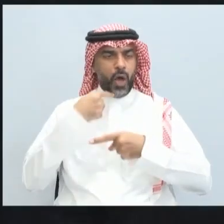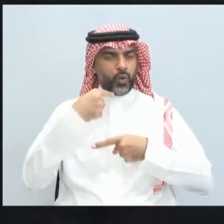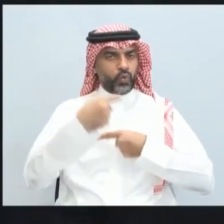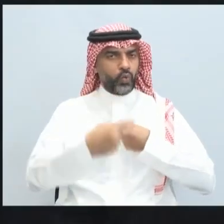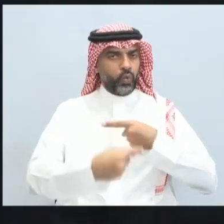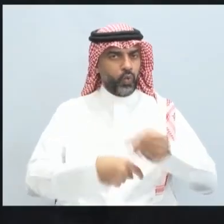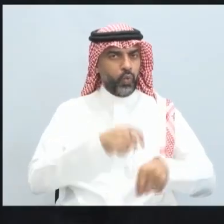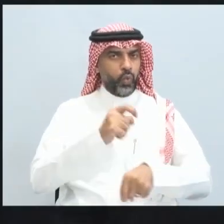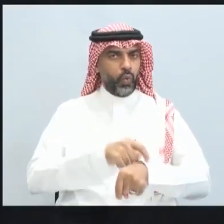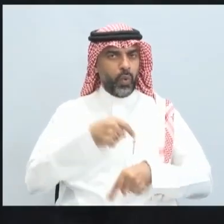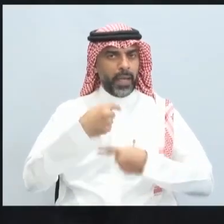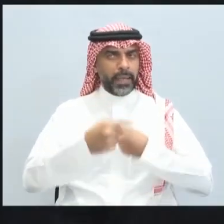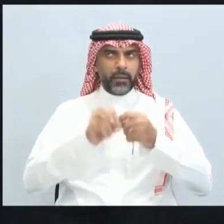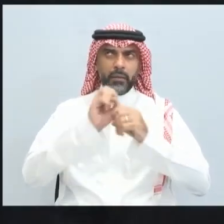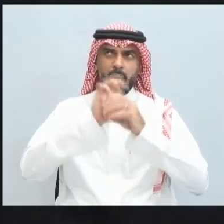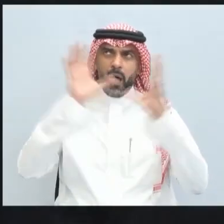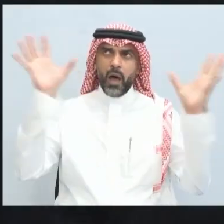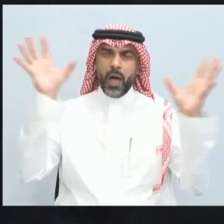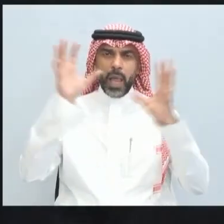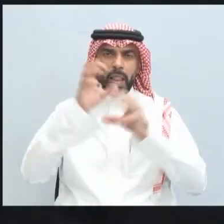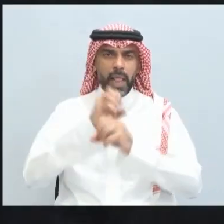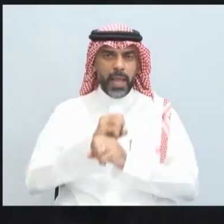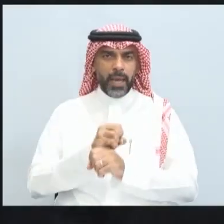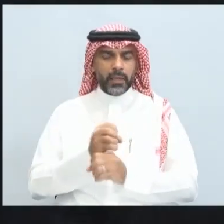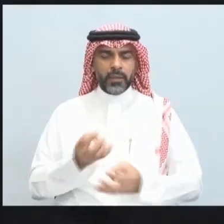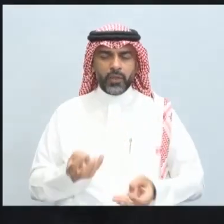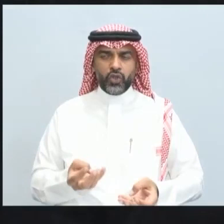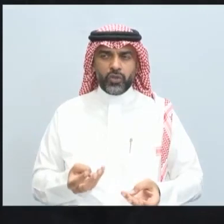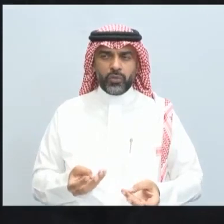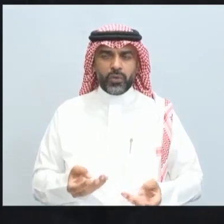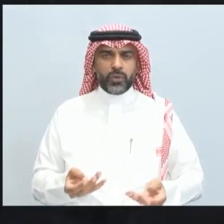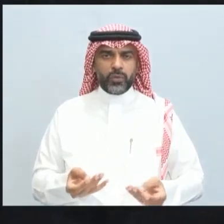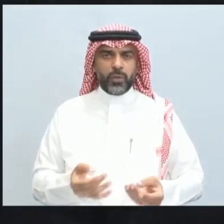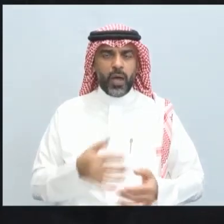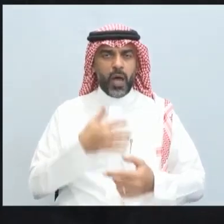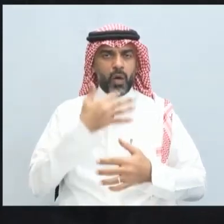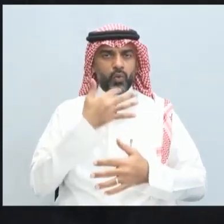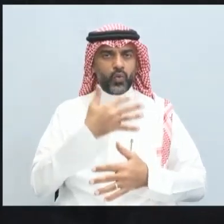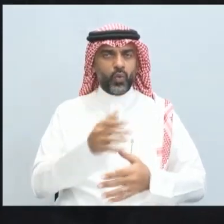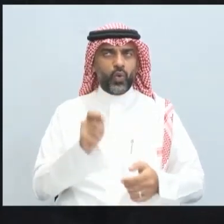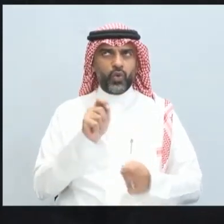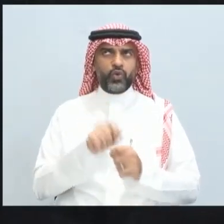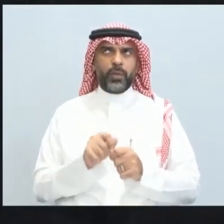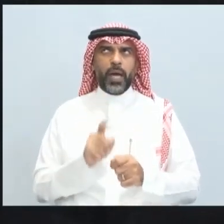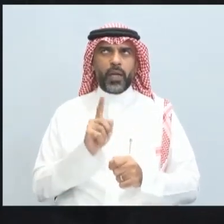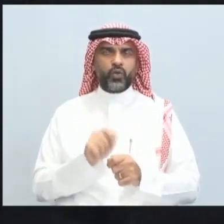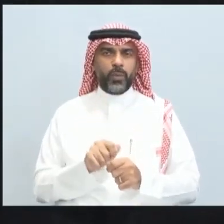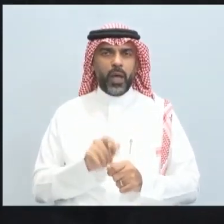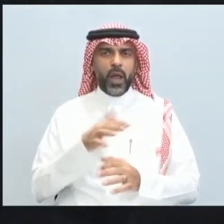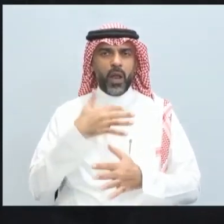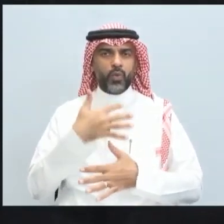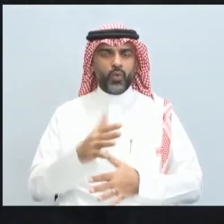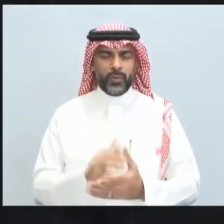لا تفترون الملائكه سبح الله في الليل والنهار دون ان تفطر ايضا من اهم